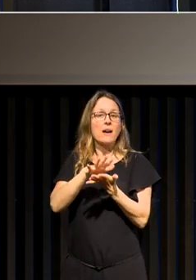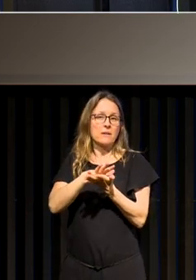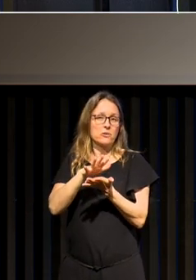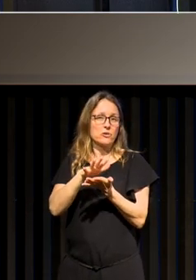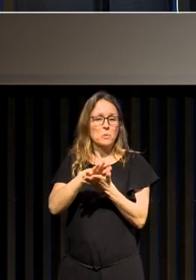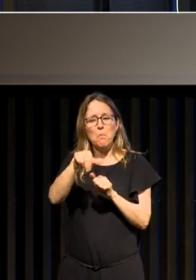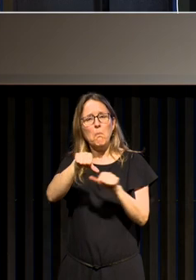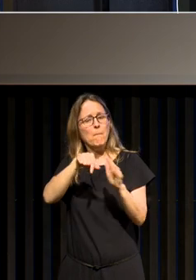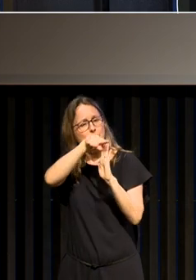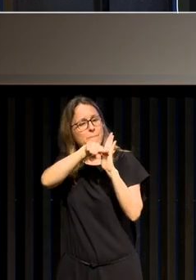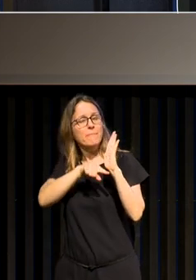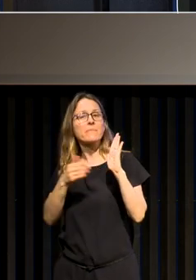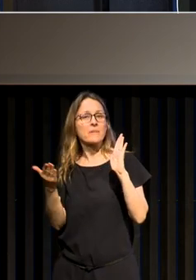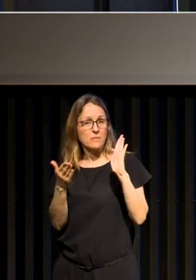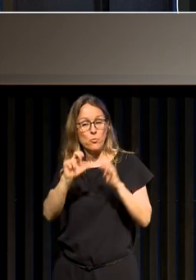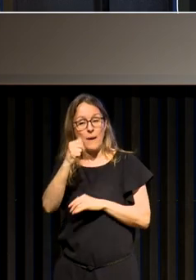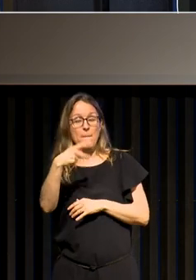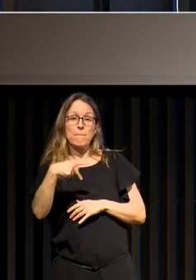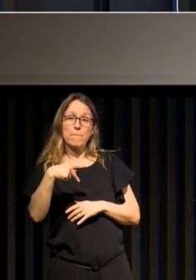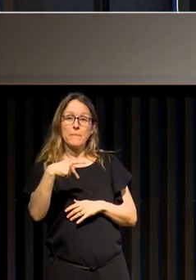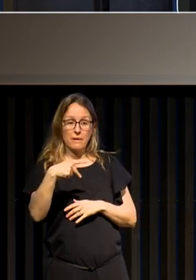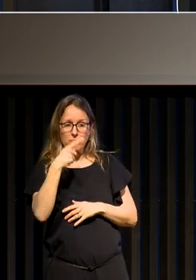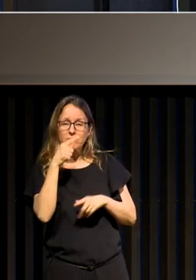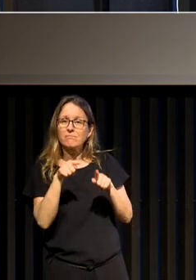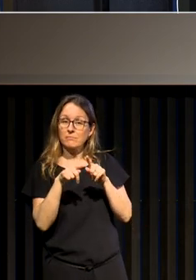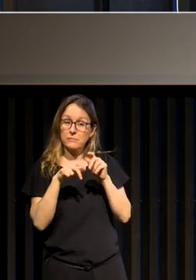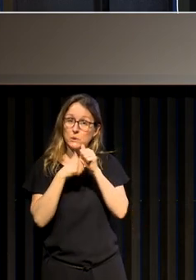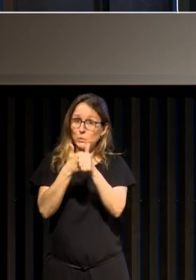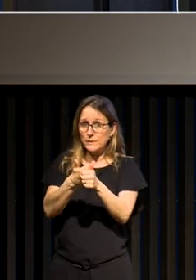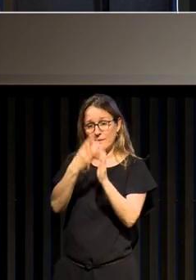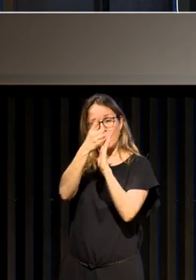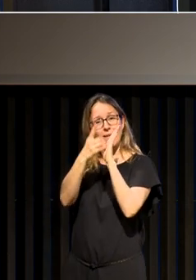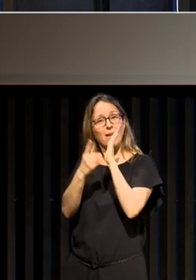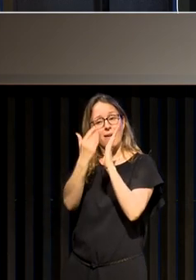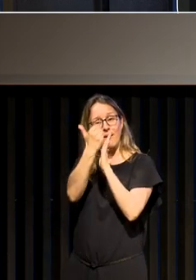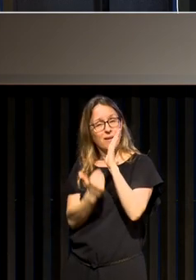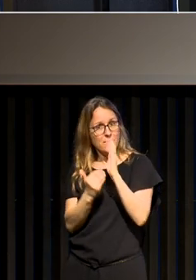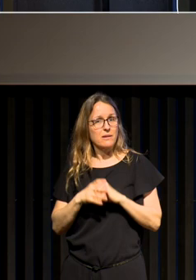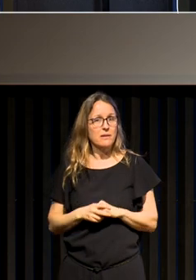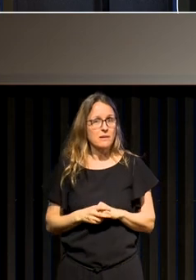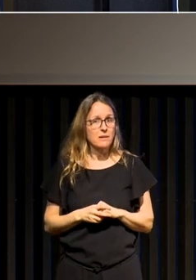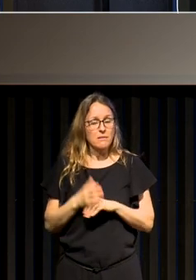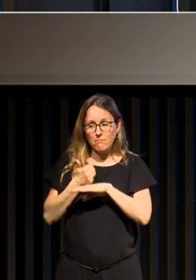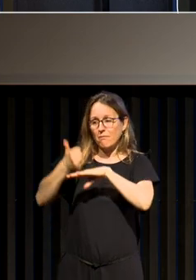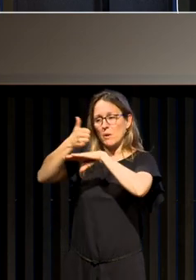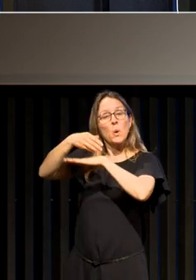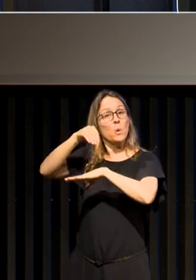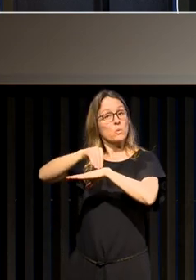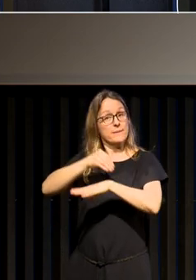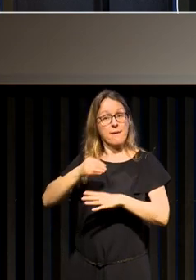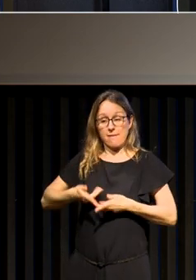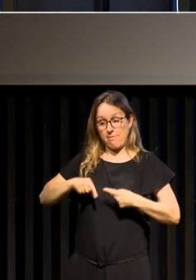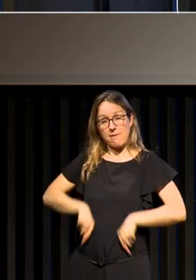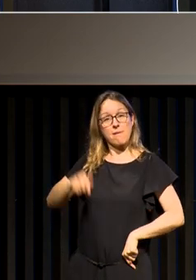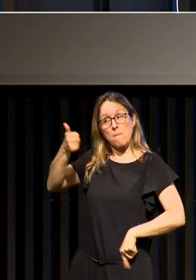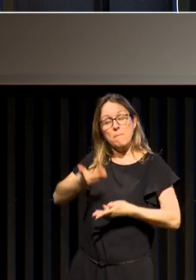requises pour bénéficier d'une AMP sont fixées par décret en Conseil d'État et les